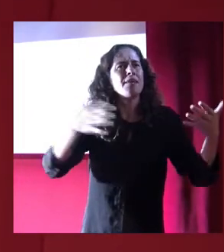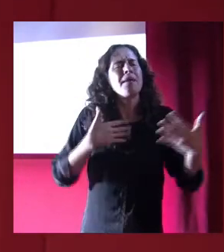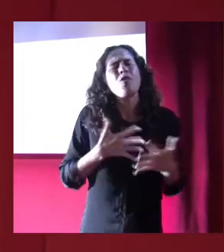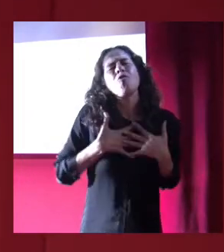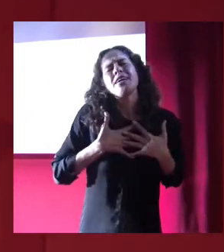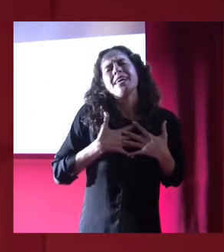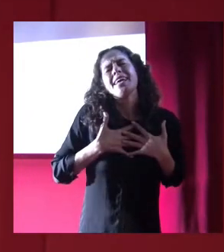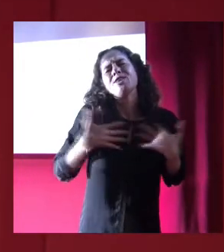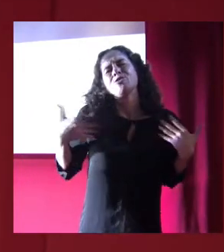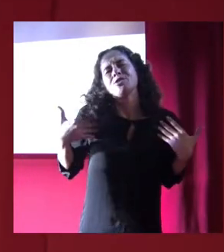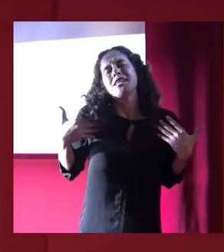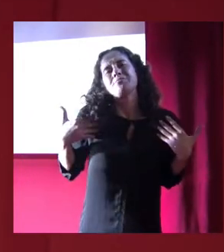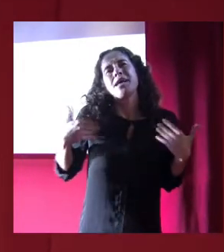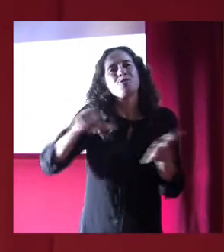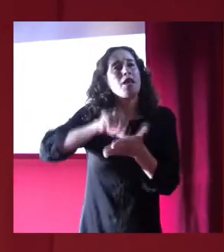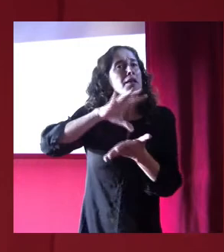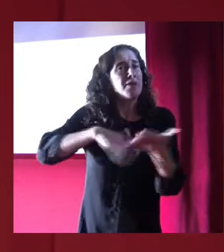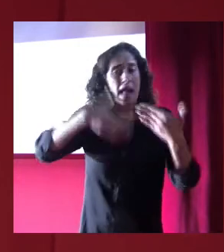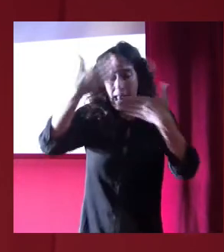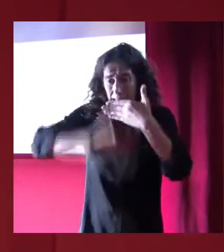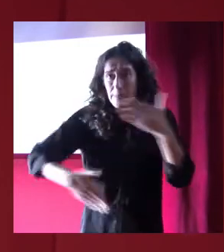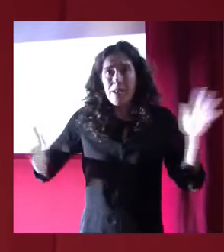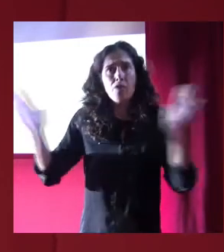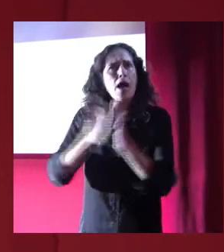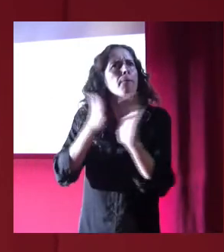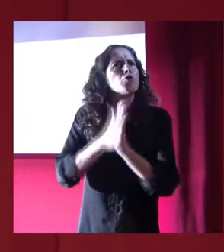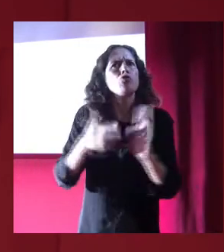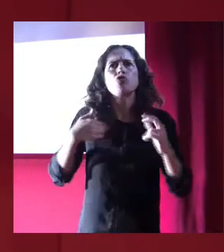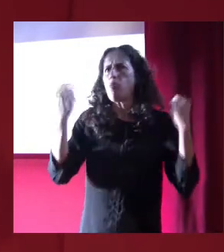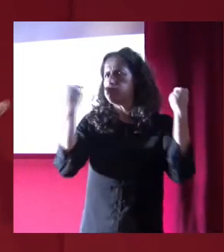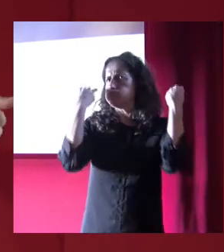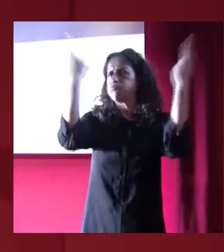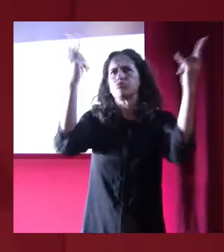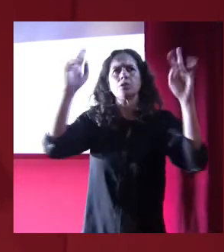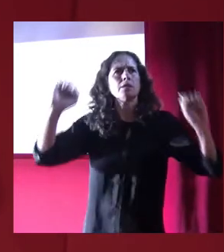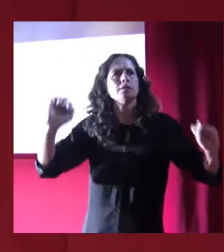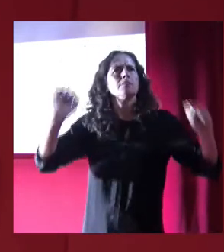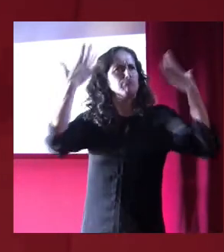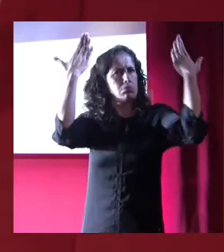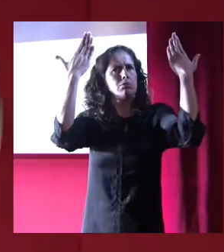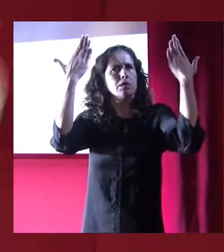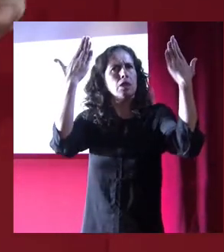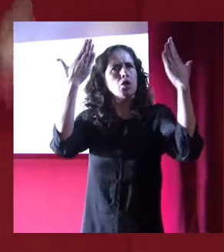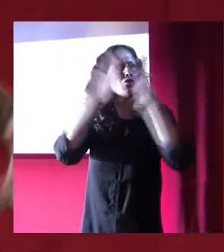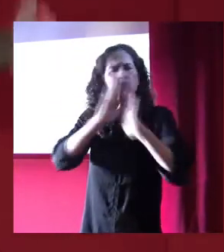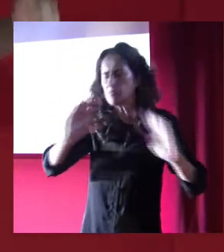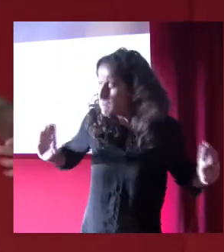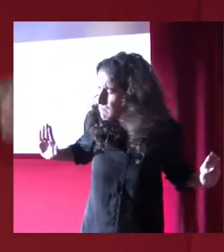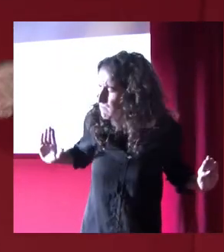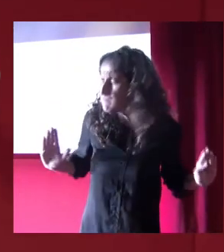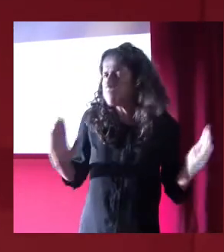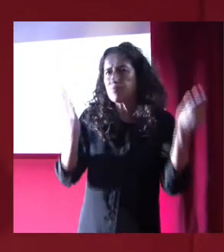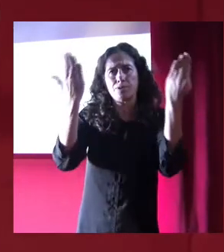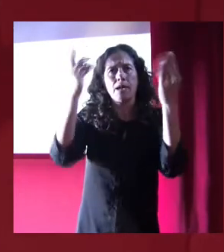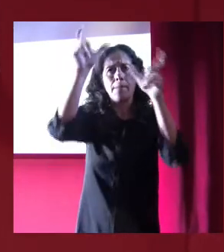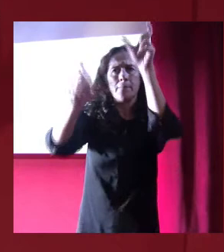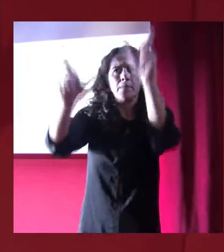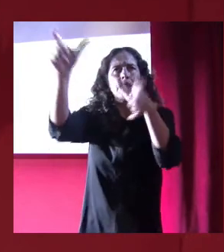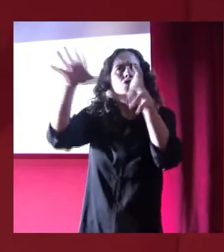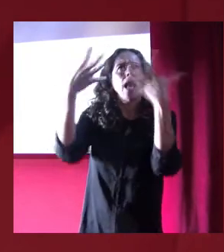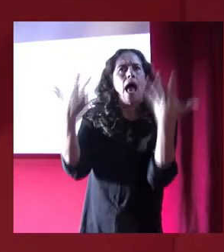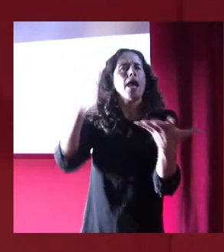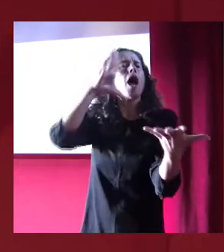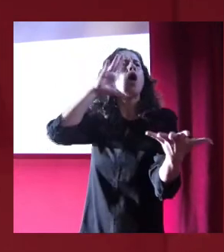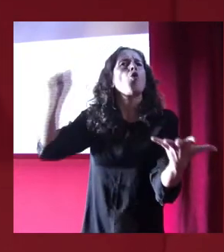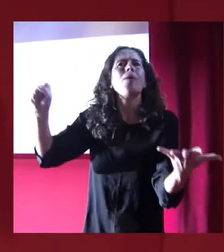Barcelona no té límits. I per això em rebel·lo, em revolto davant d'aquest laberint, em revolto davant d'aquests que ens governen, o millor